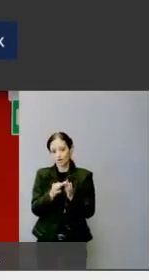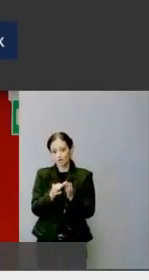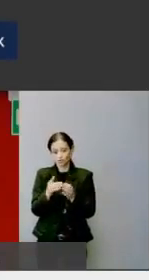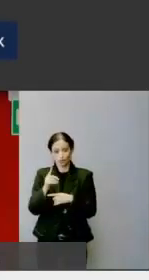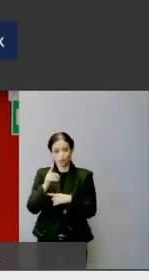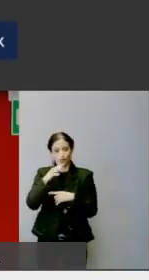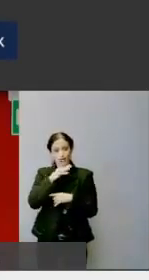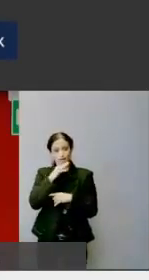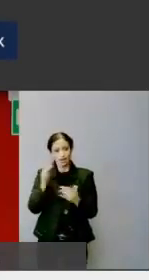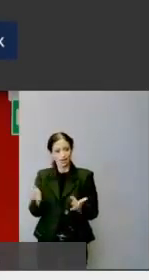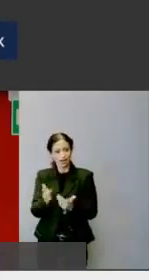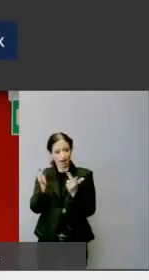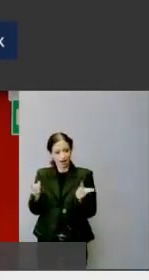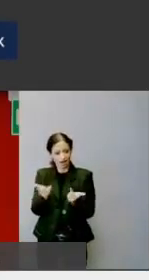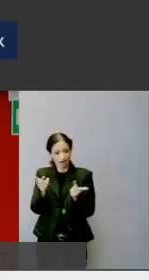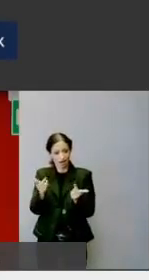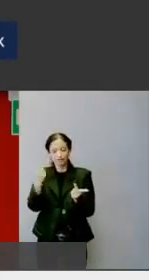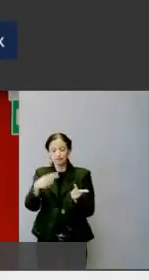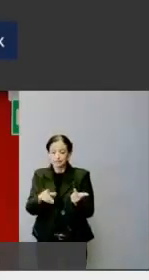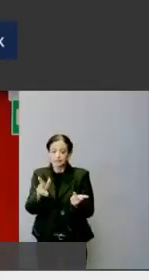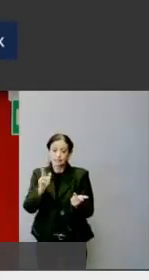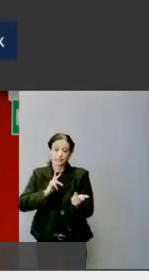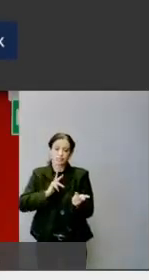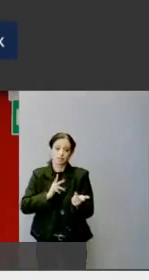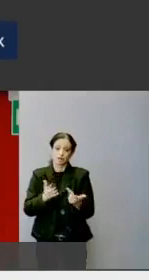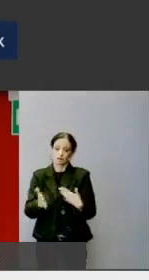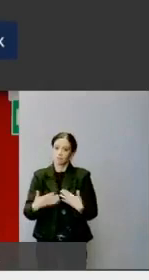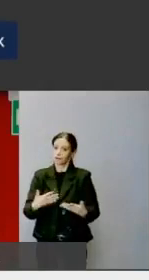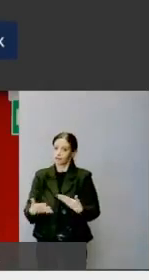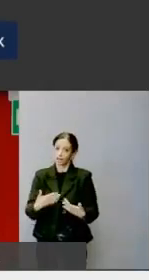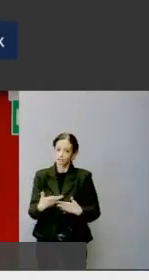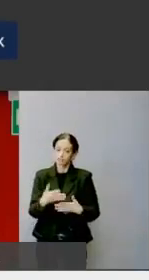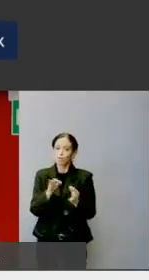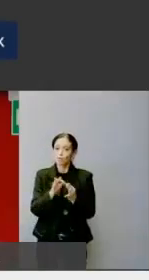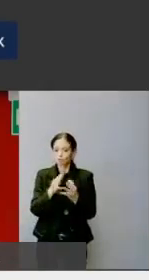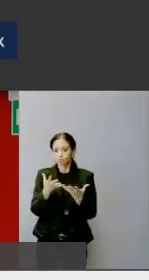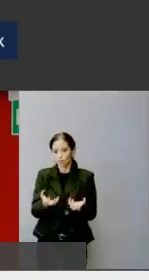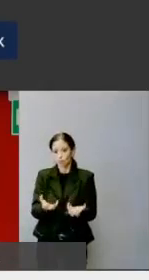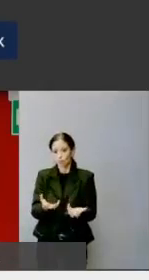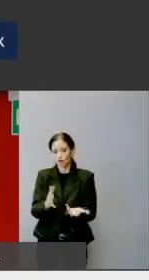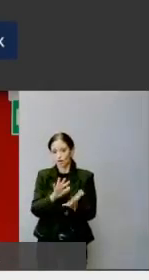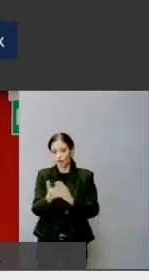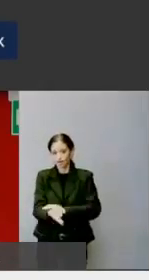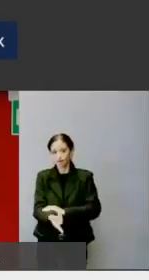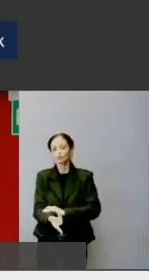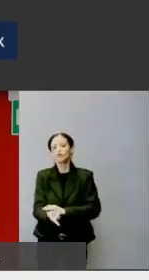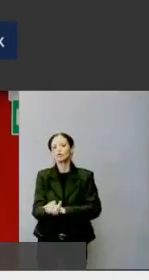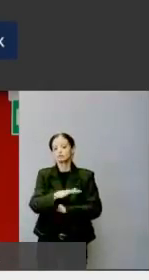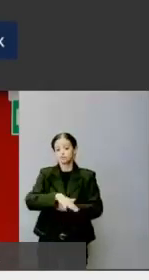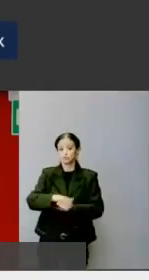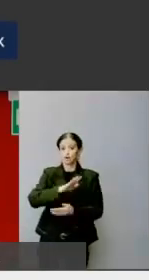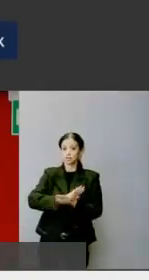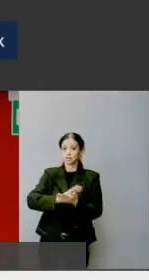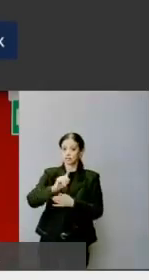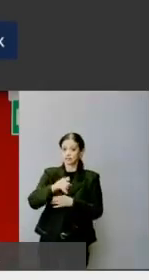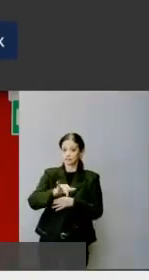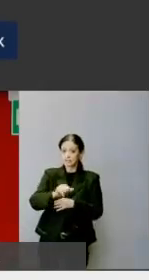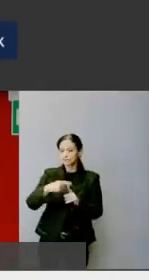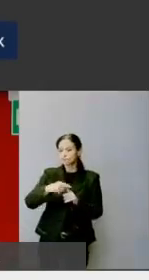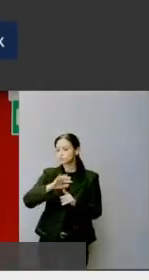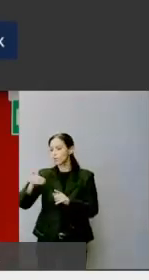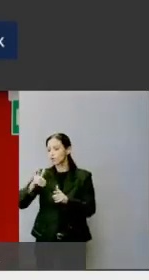auguro che quanto prima questo questo accordo venga messo in pratica e sia nella zona di santa zita 6 l'attenzione della città